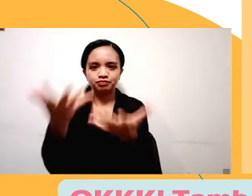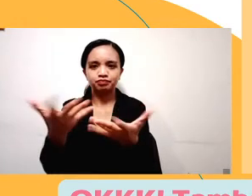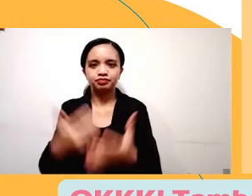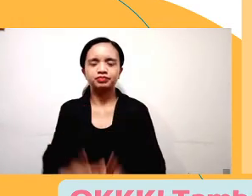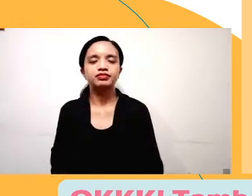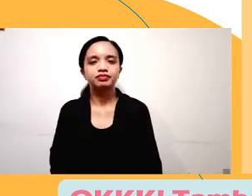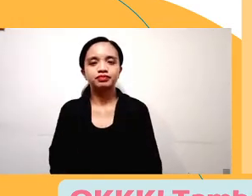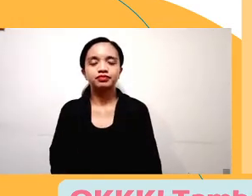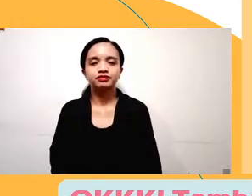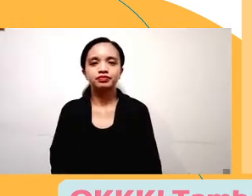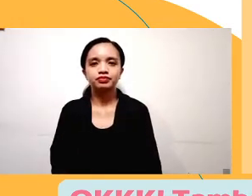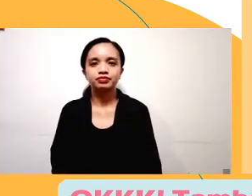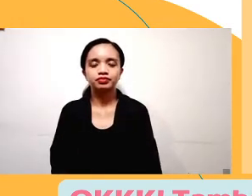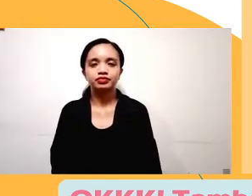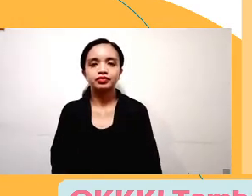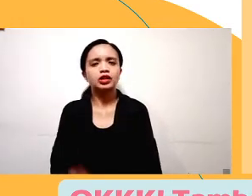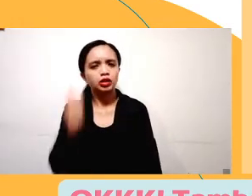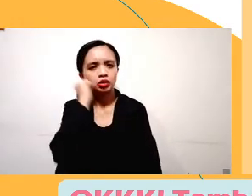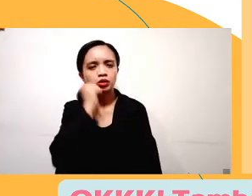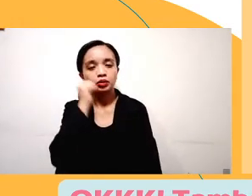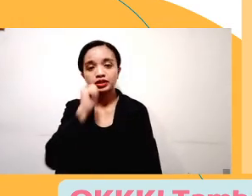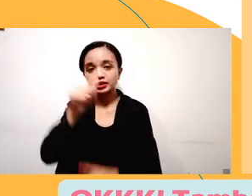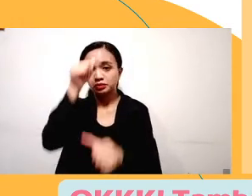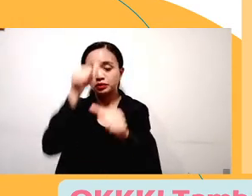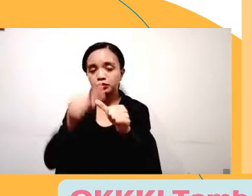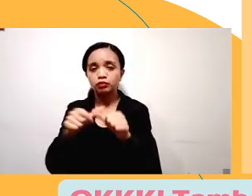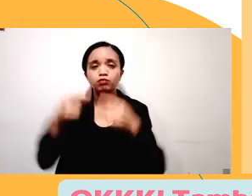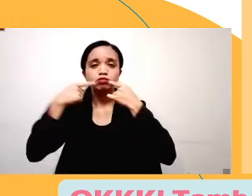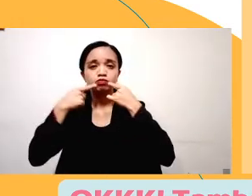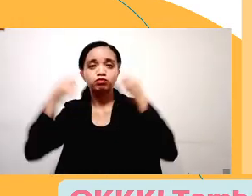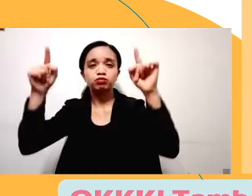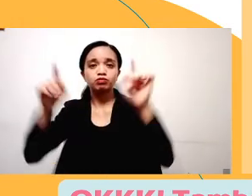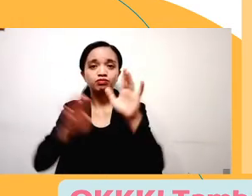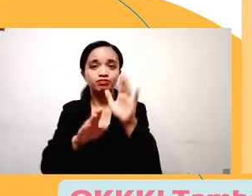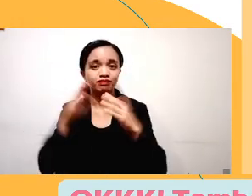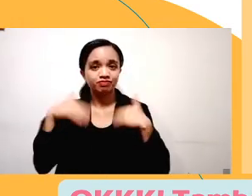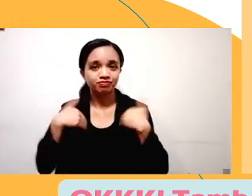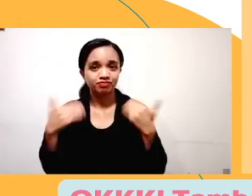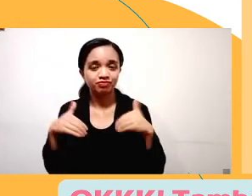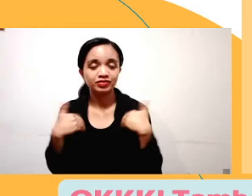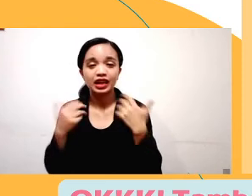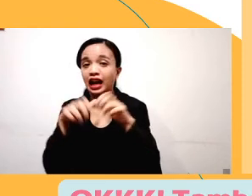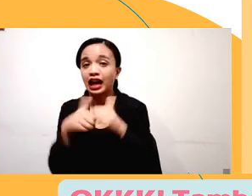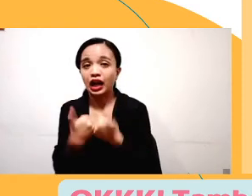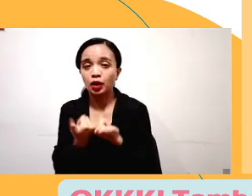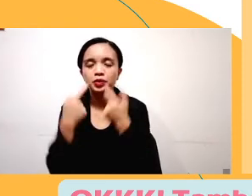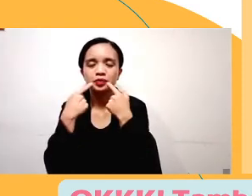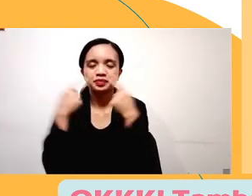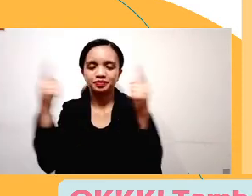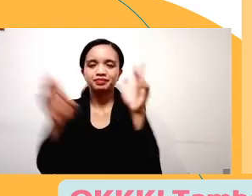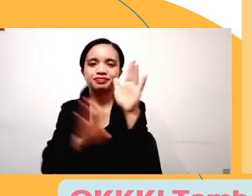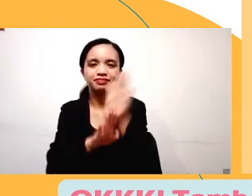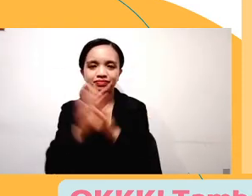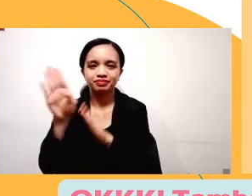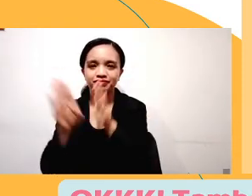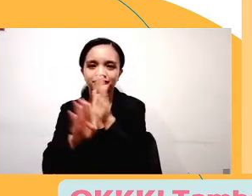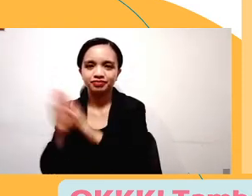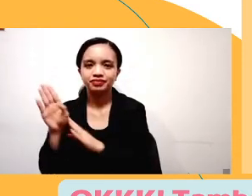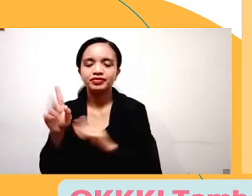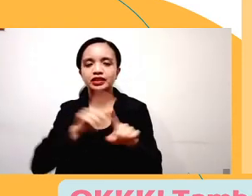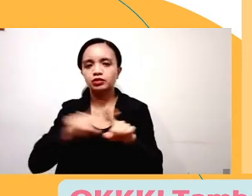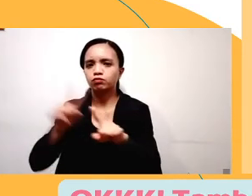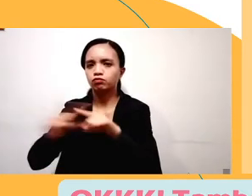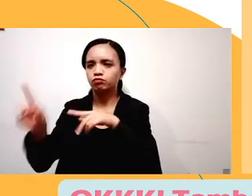Lagi nating tatandaan, ang kaundaran ng mga kabataan ay nasa pagyabong at paglawak ng mga kakayahan at kapasidad.